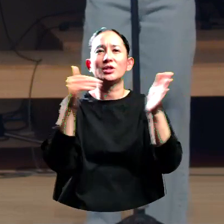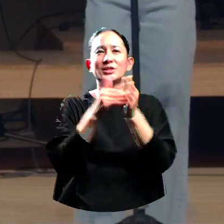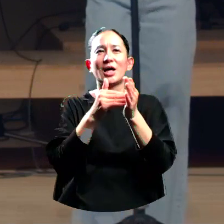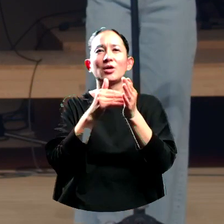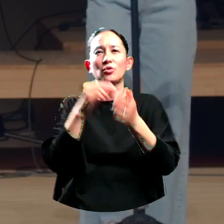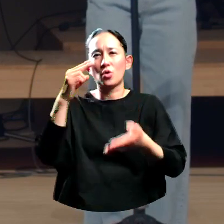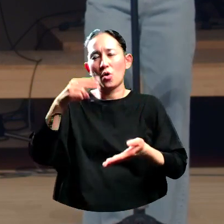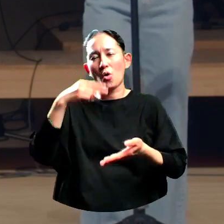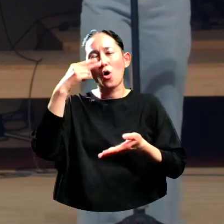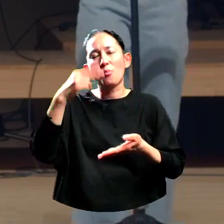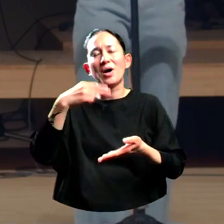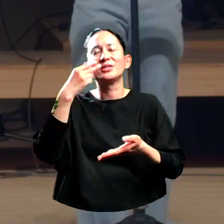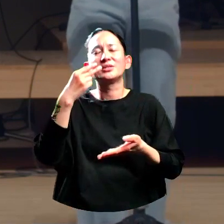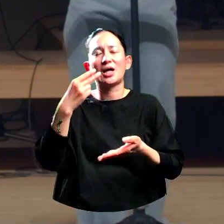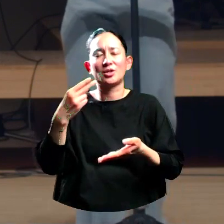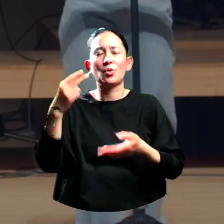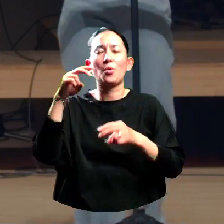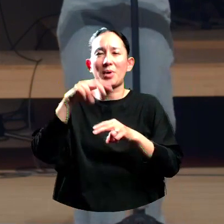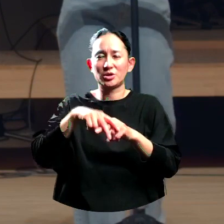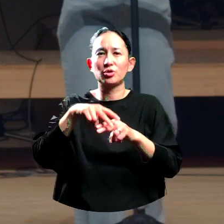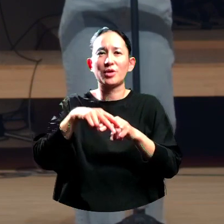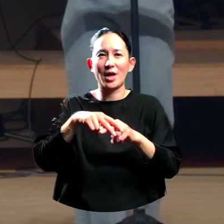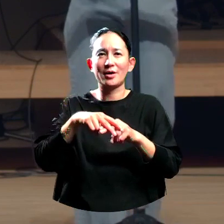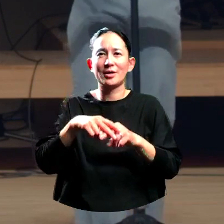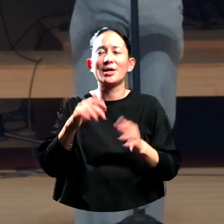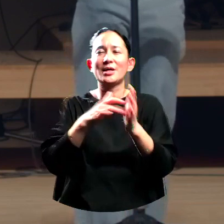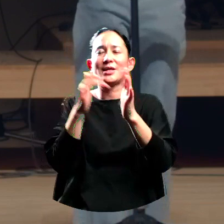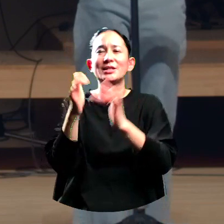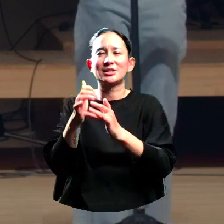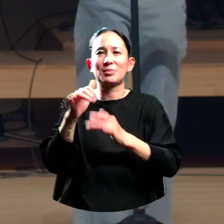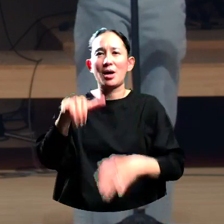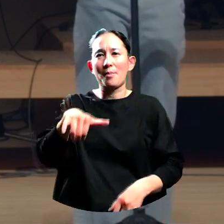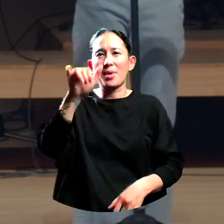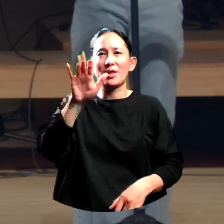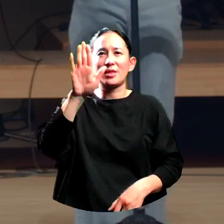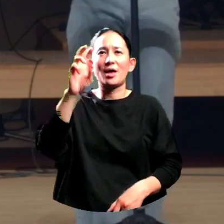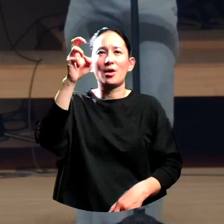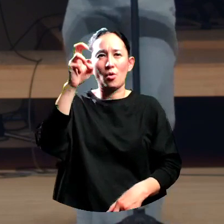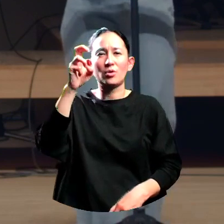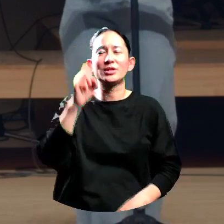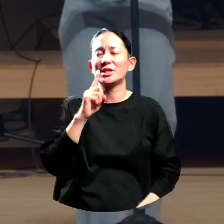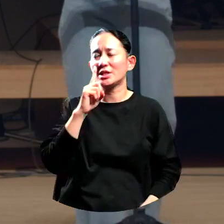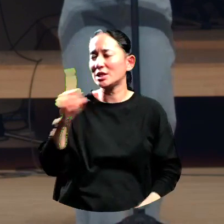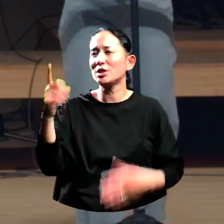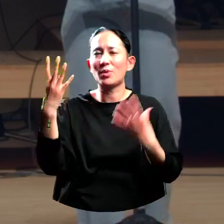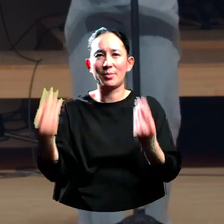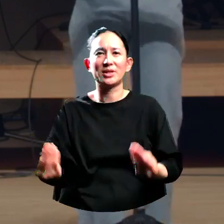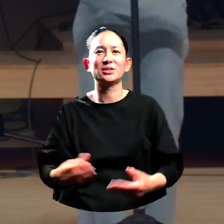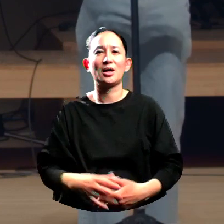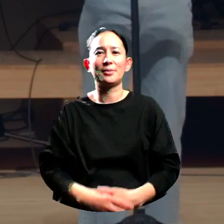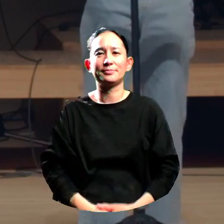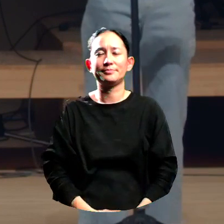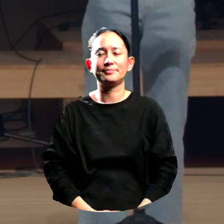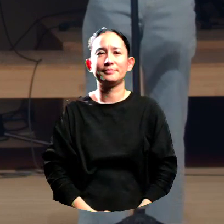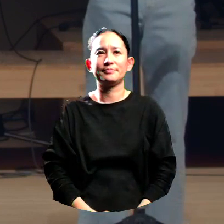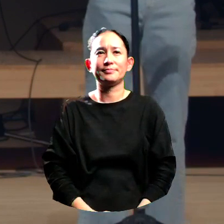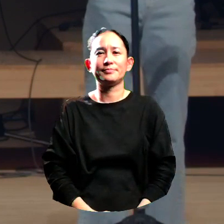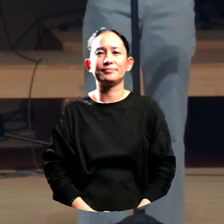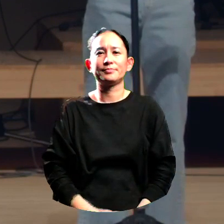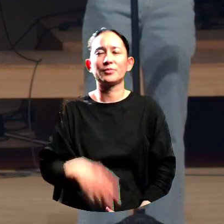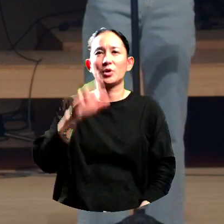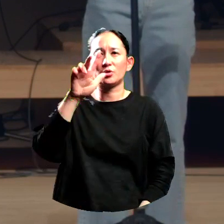様はこう言われました。 At the Last Supper, night before he was crucified, he said to one of his disciples, Peter,